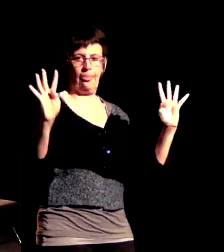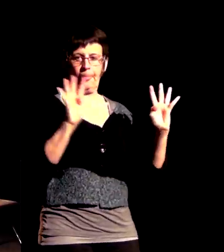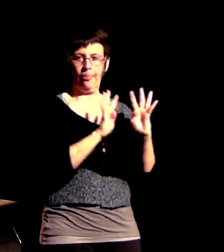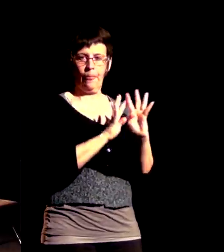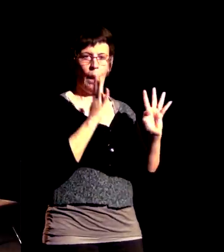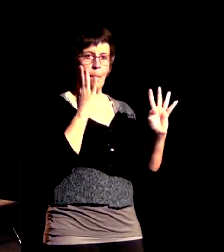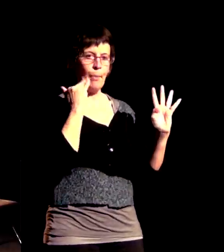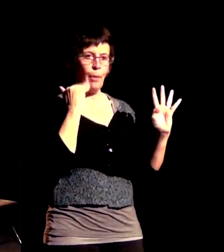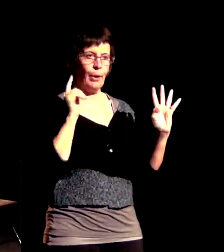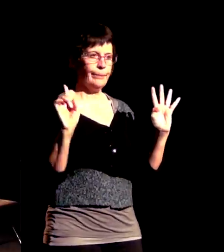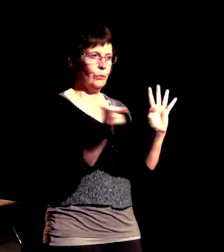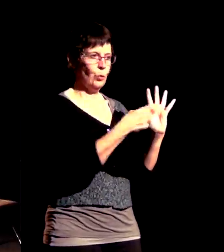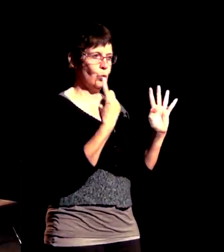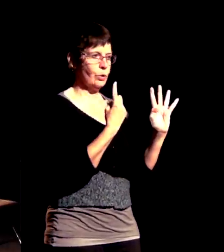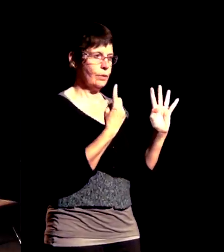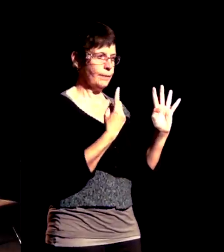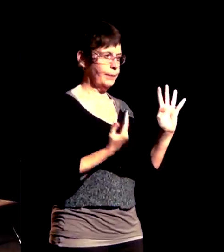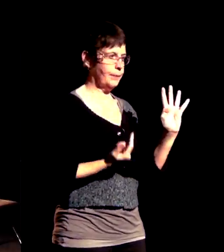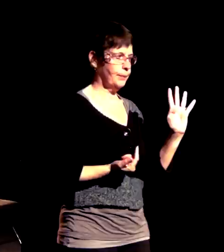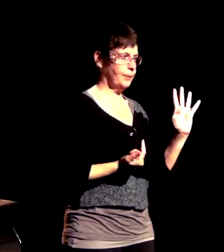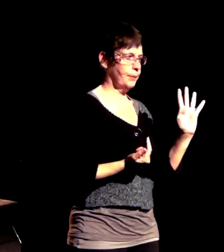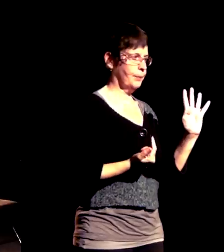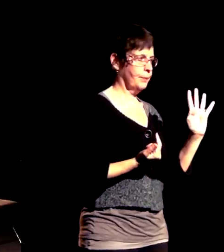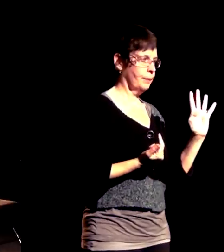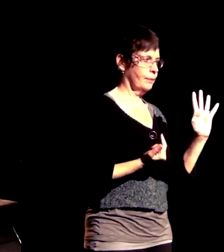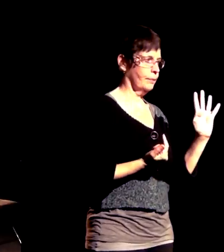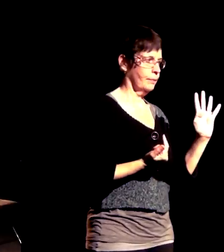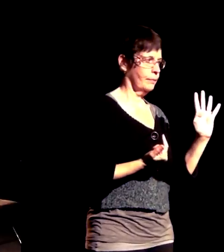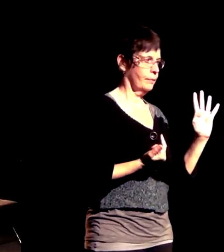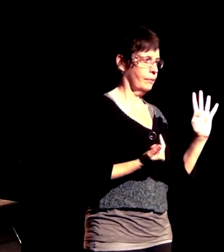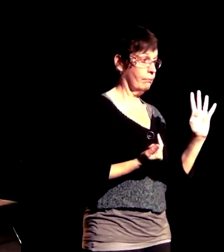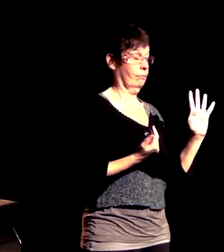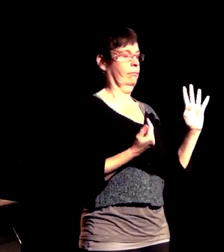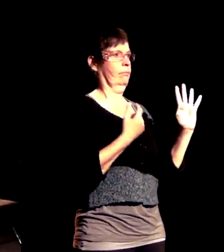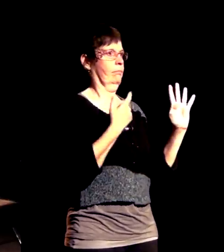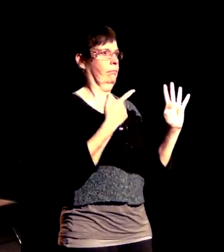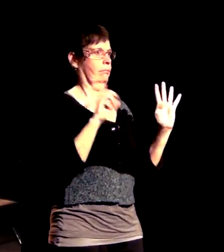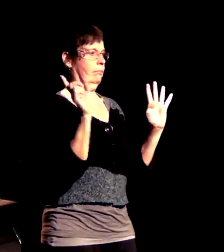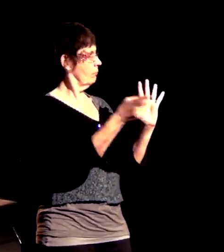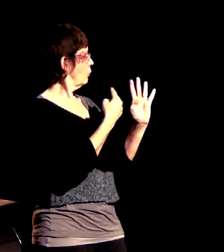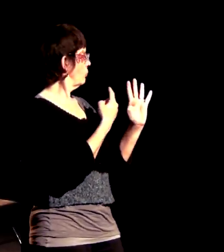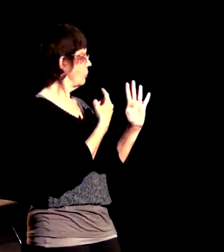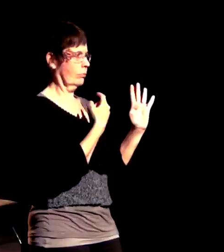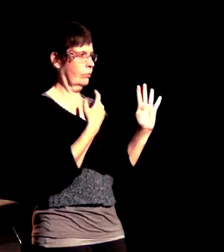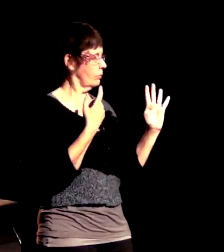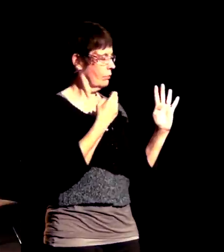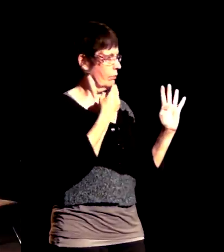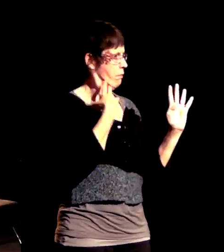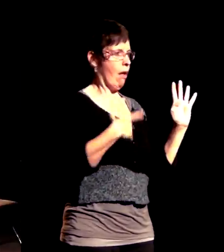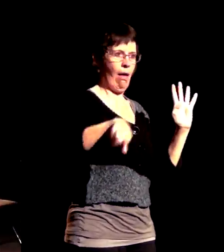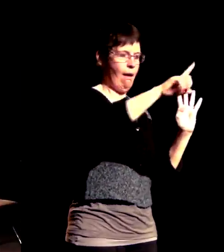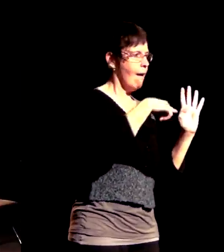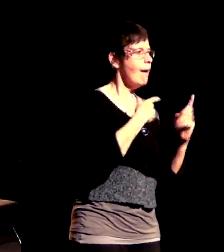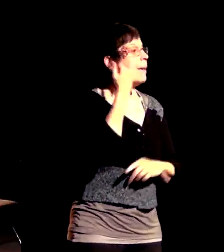blancs. Alors, je ne sais pas, peut-être ça ne vous choque pas. Moi, ça me fait bizarre. Imaginez une lutte féministe où il n'y a que